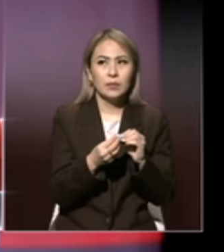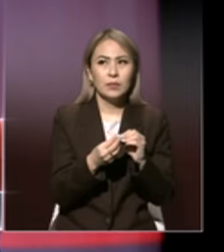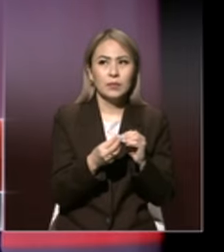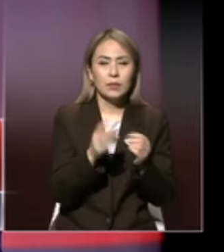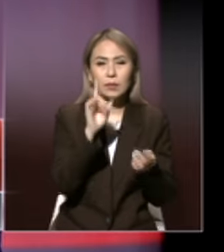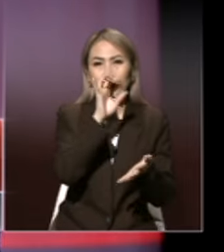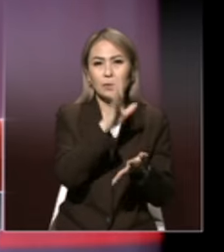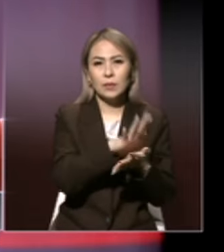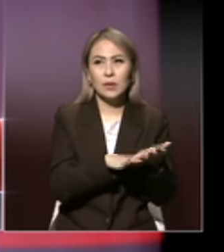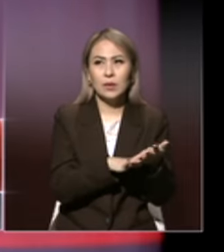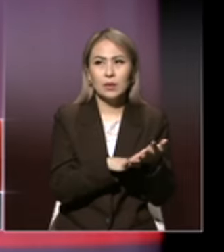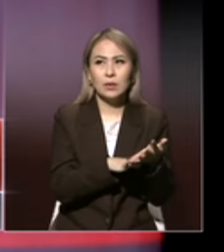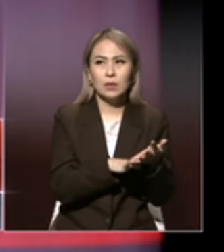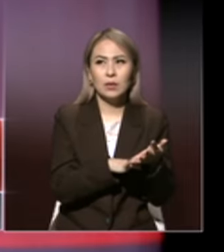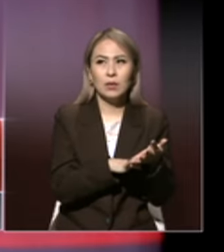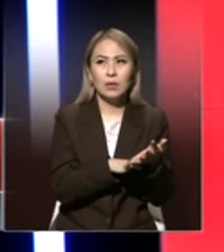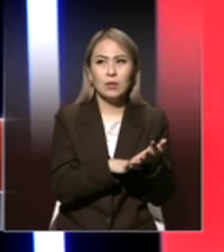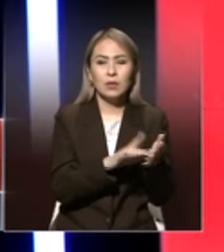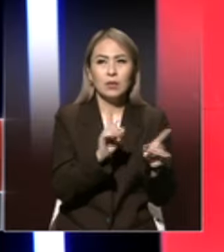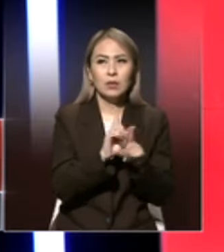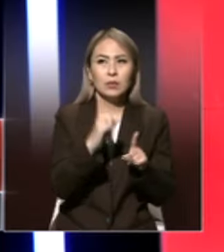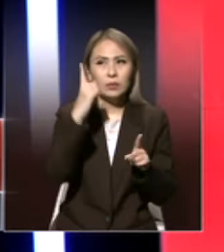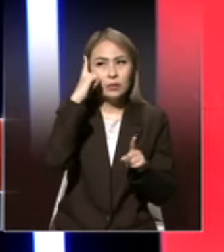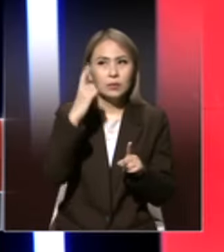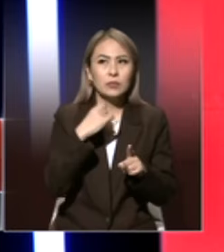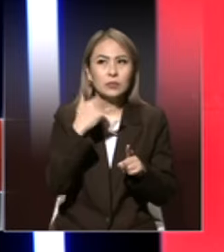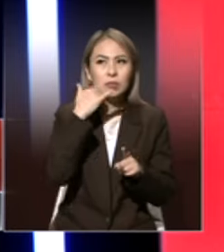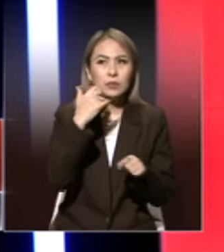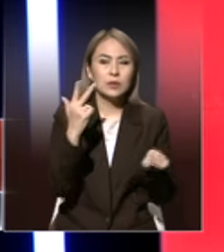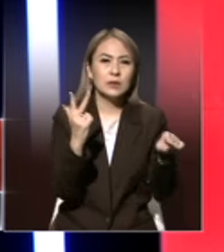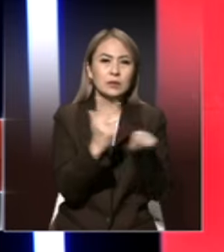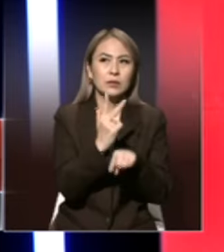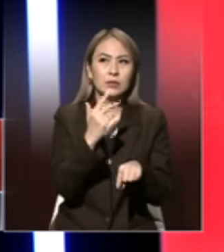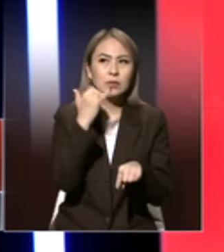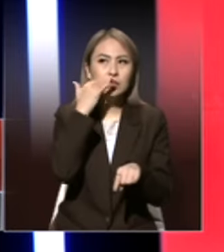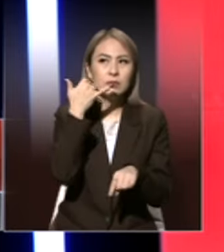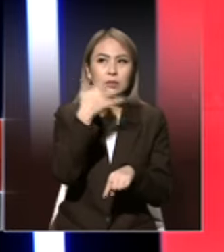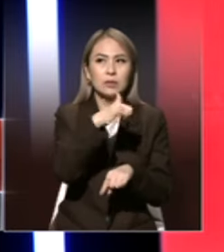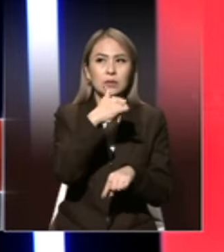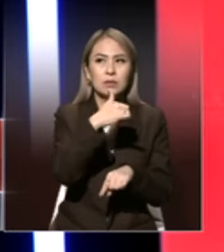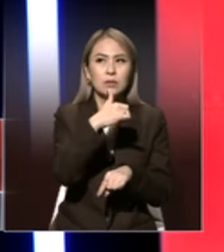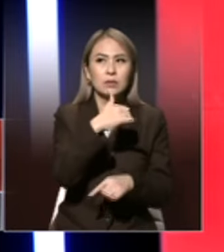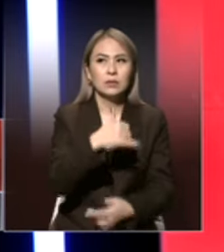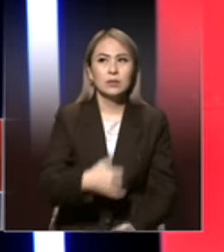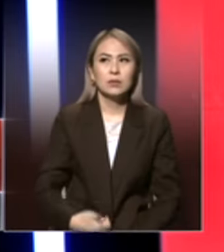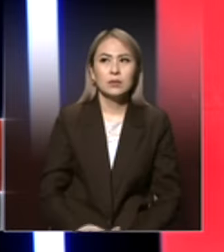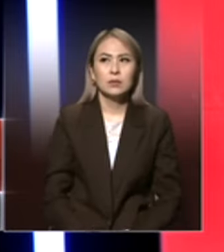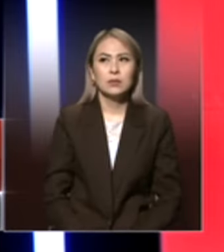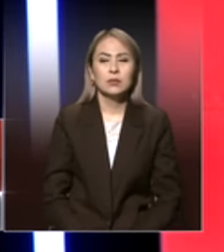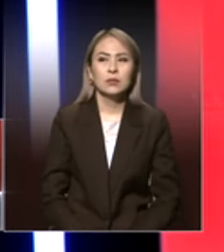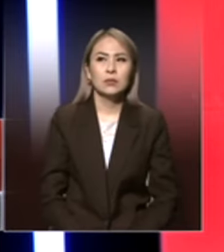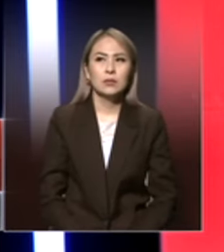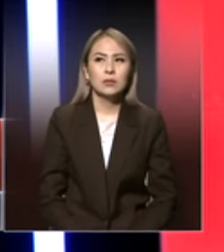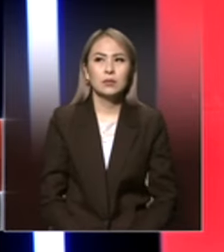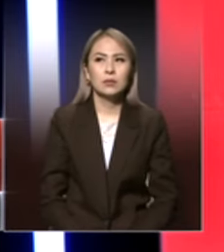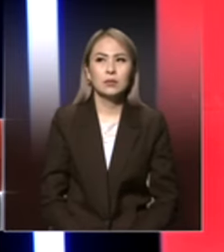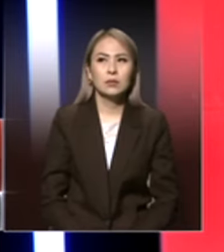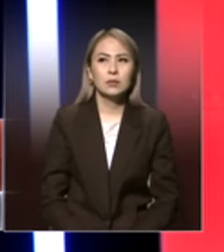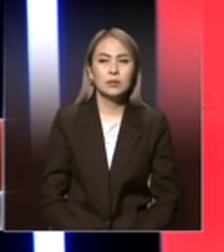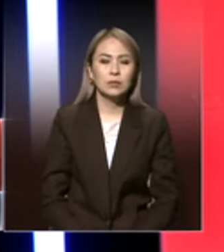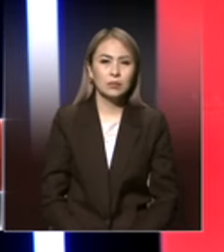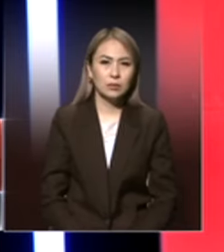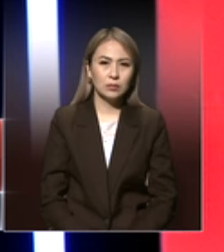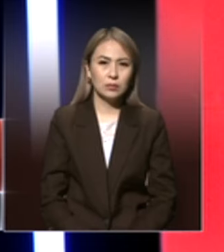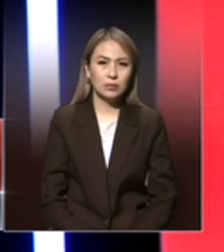Кешірім сұраймын. Мен жалпы сөз бұзатын қасиетім жоқ, бірақ хабарласқан көрерменіміз бар. Үшінші рет қоңырау шалып отыр. Ұялы телефонмен байланысымыз үзіліп қалады дейді. Саламатсыз ба? Тыңдап